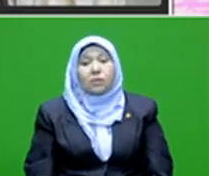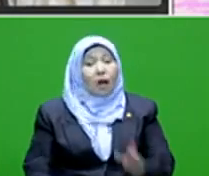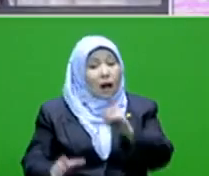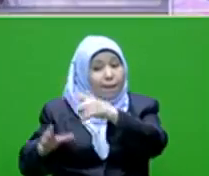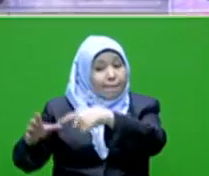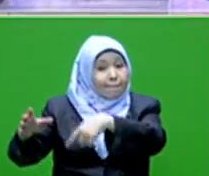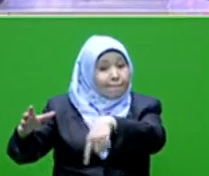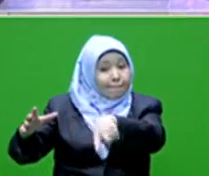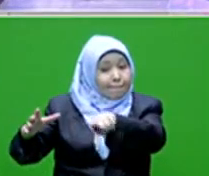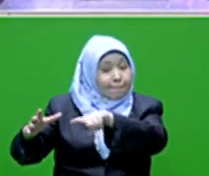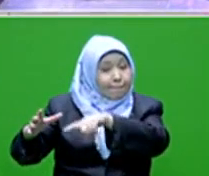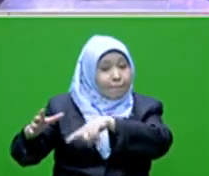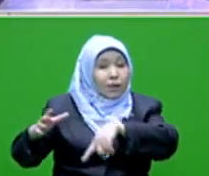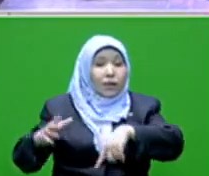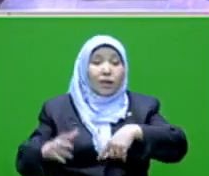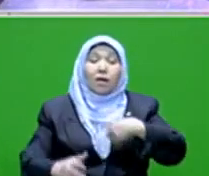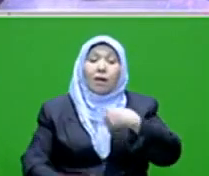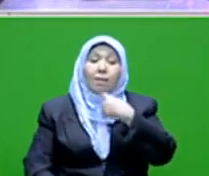Qalu